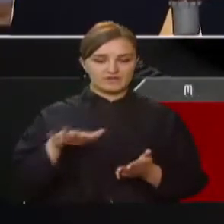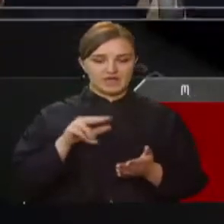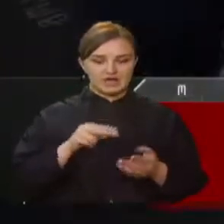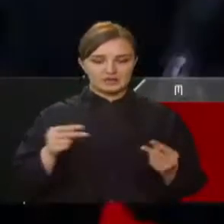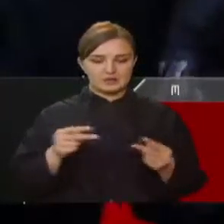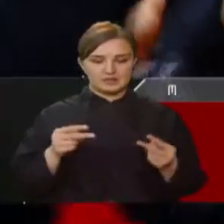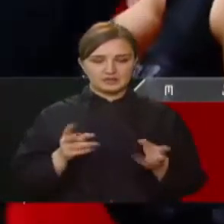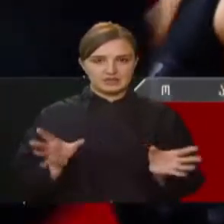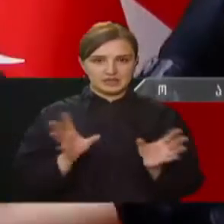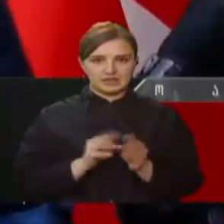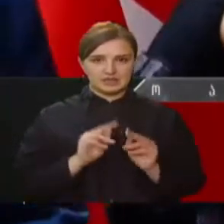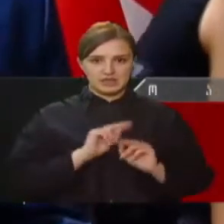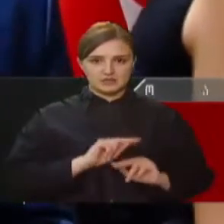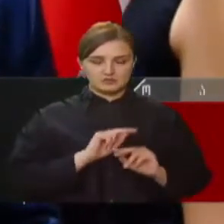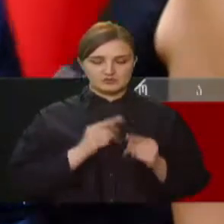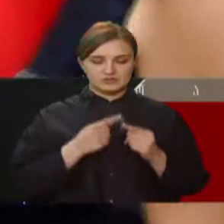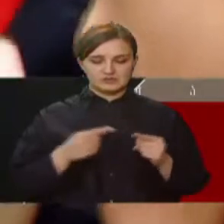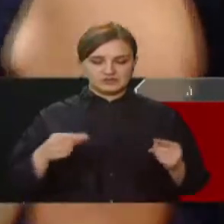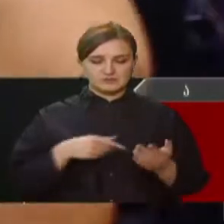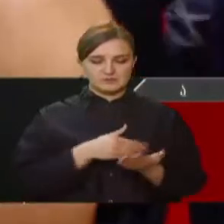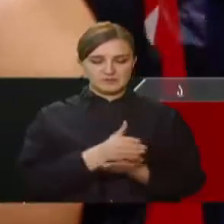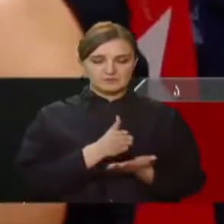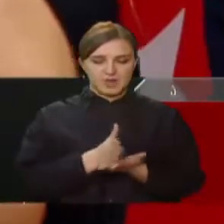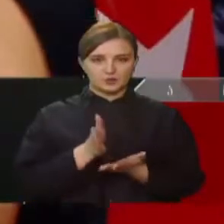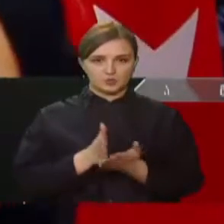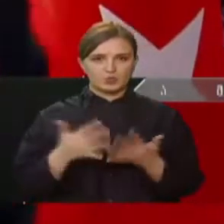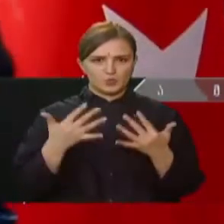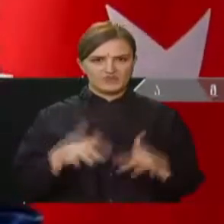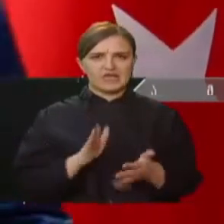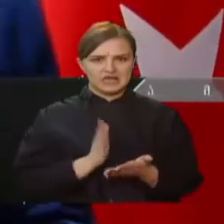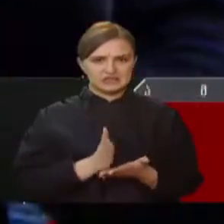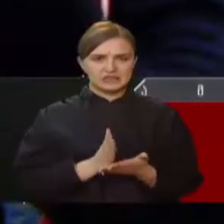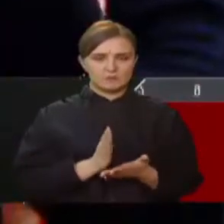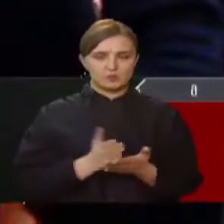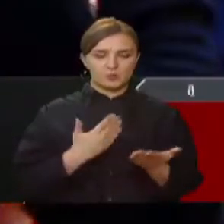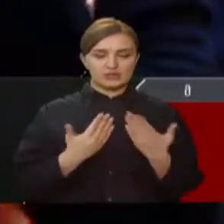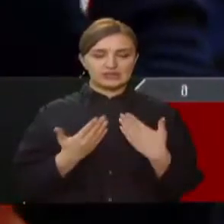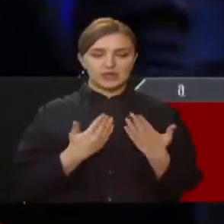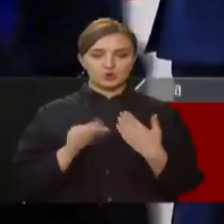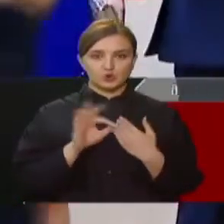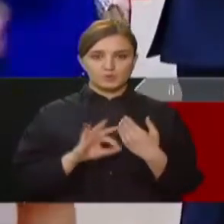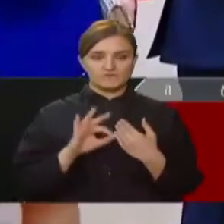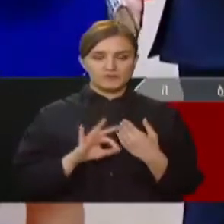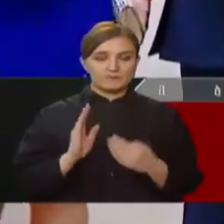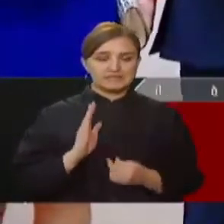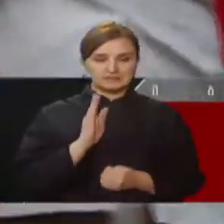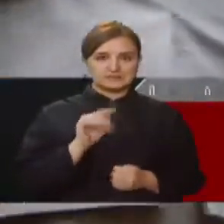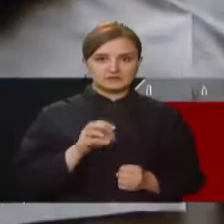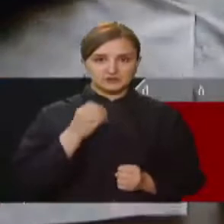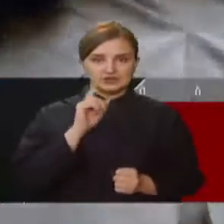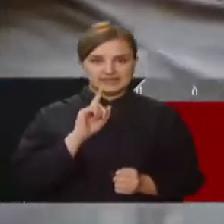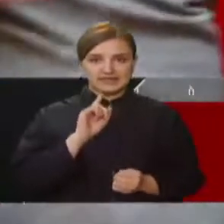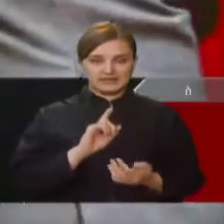pasăda tânăm și omul bazez xadăs cu mimartule bici xadăs cu speroși cu arsebul urtierte bazez de asebe perspectivă bazez romelit